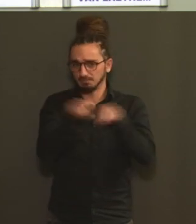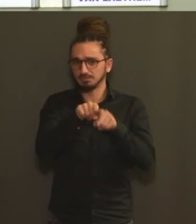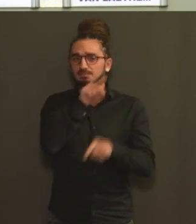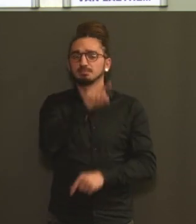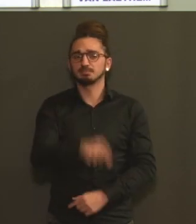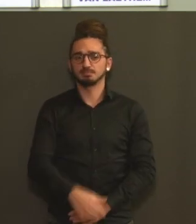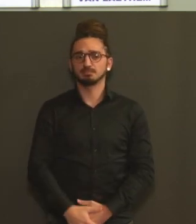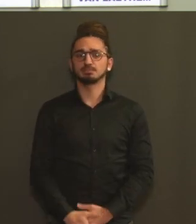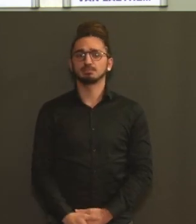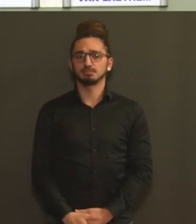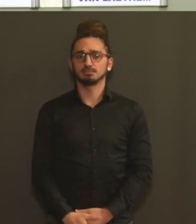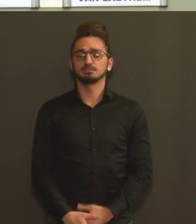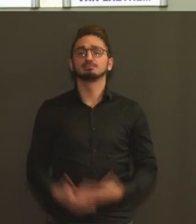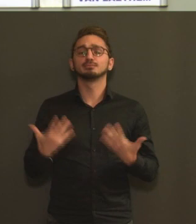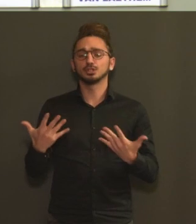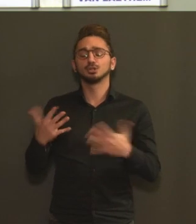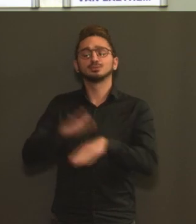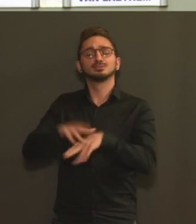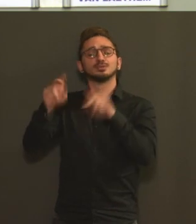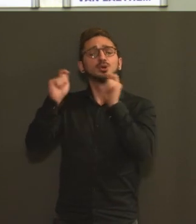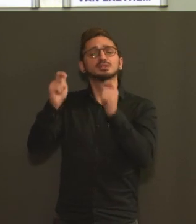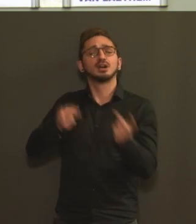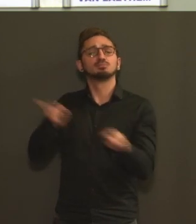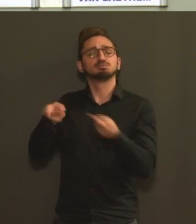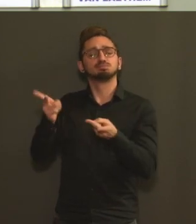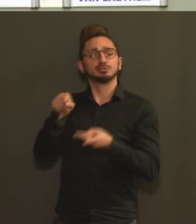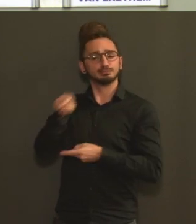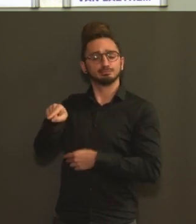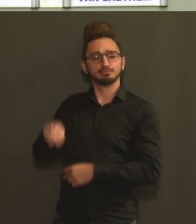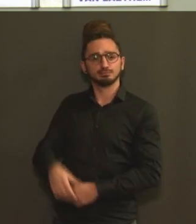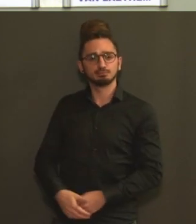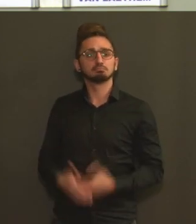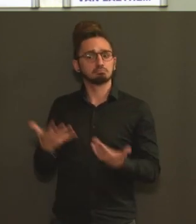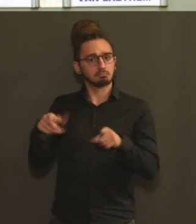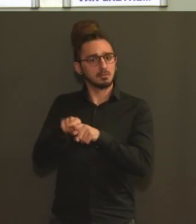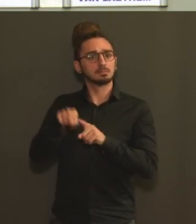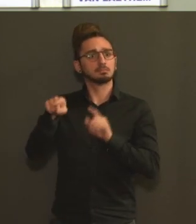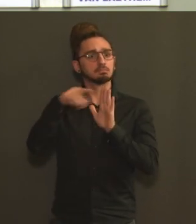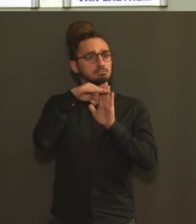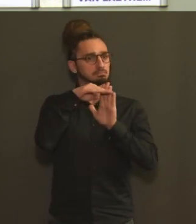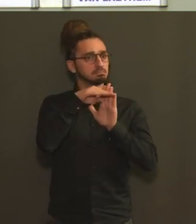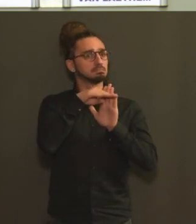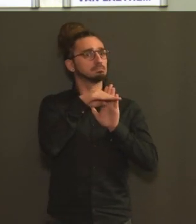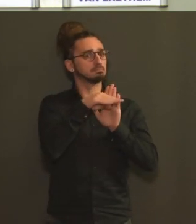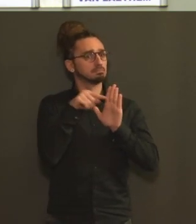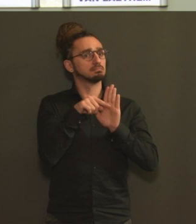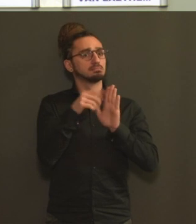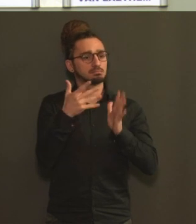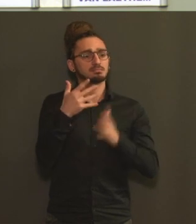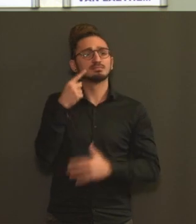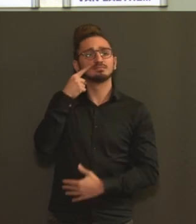comme vous le voyez, à diminuer avec la reprise des petits rectangles bleus qu'on voit en bas à droite de